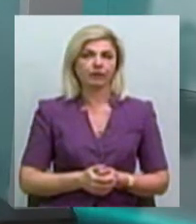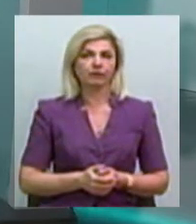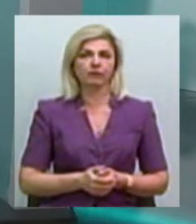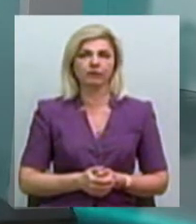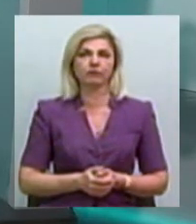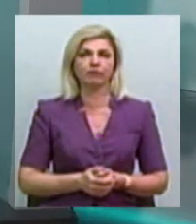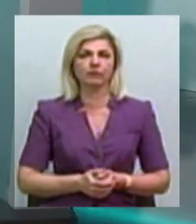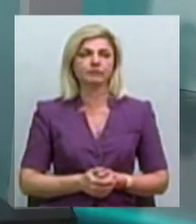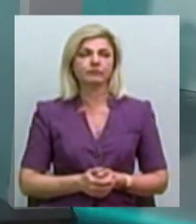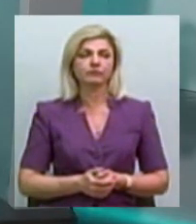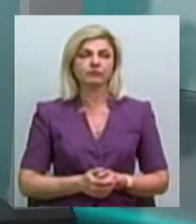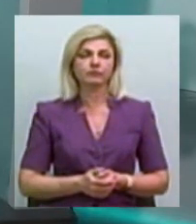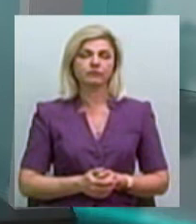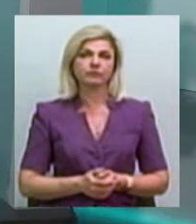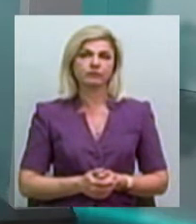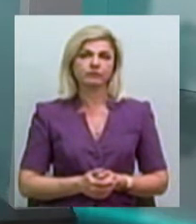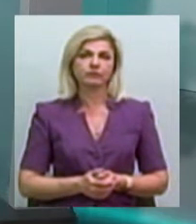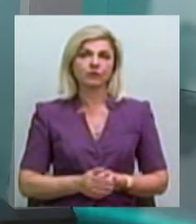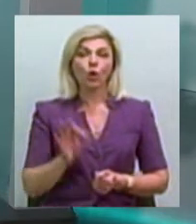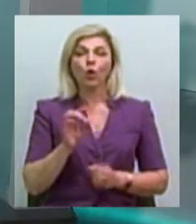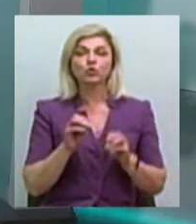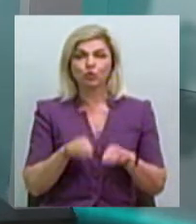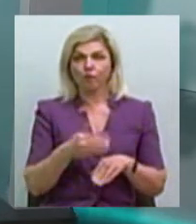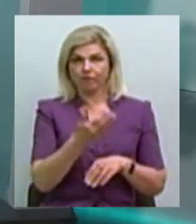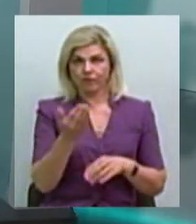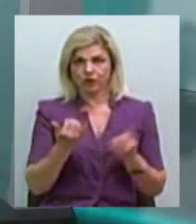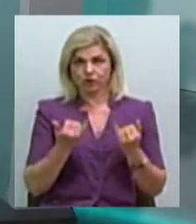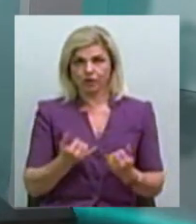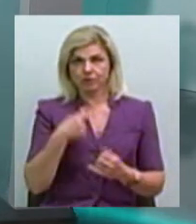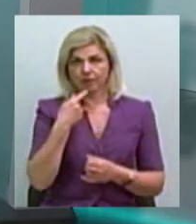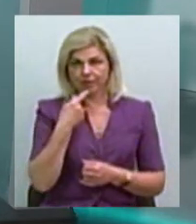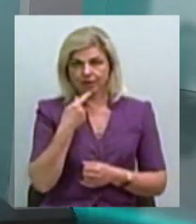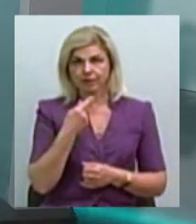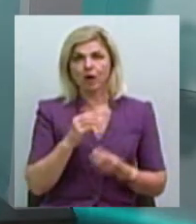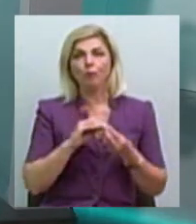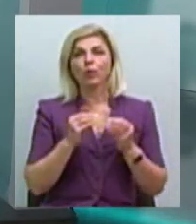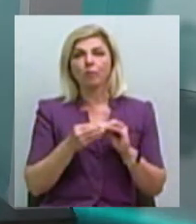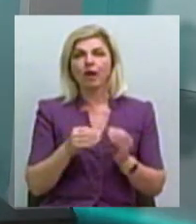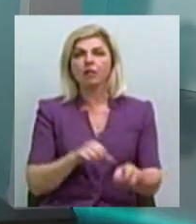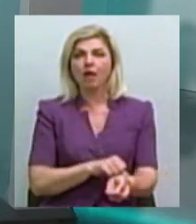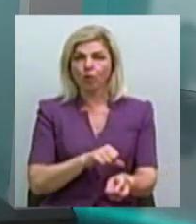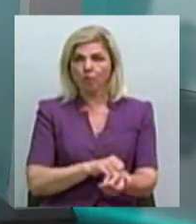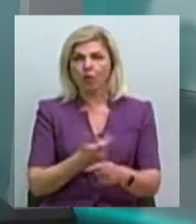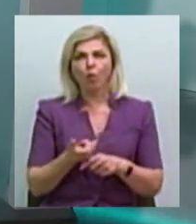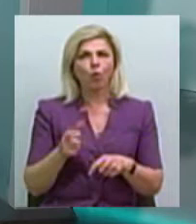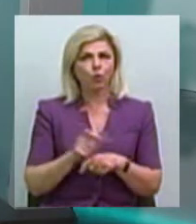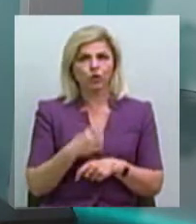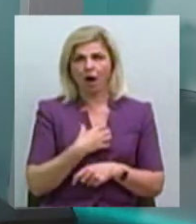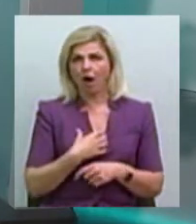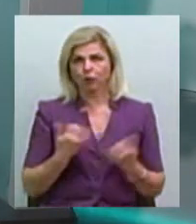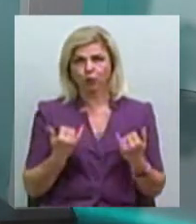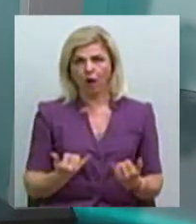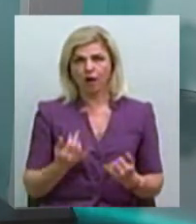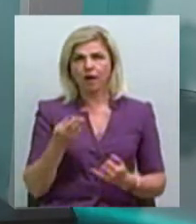з того, про що ви щойно говорили, проблема наркоманії дуже актуальна для